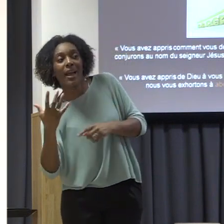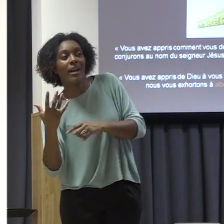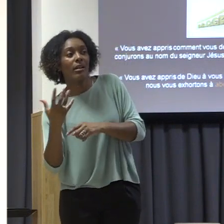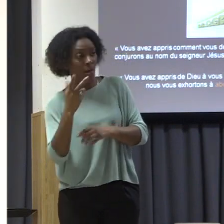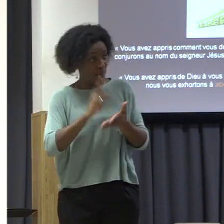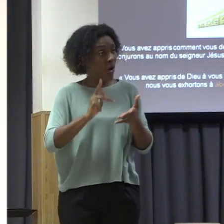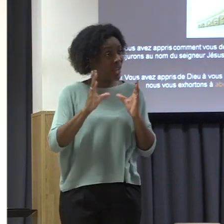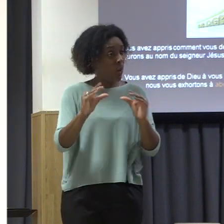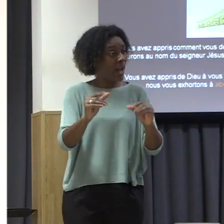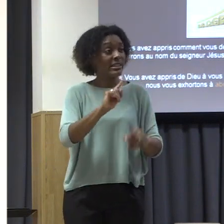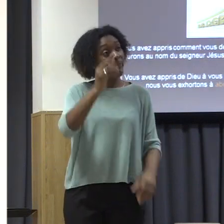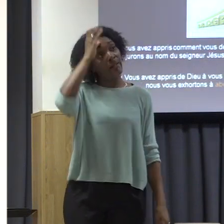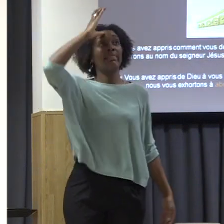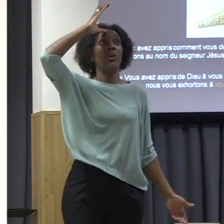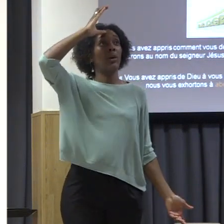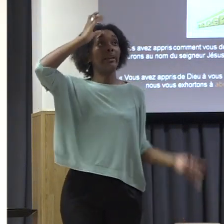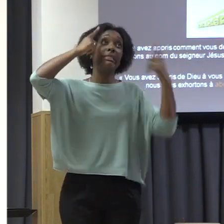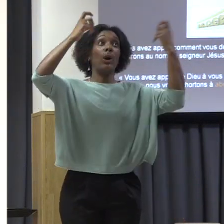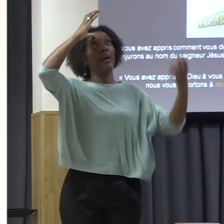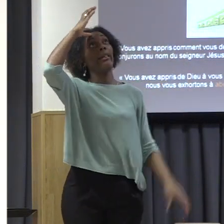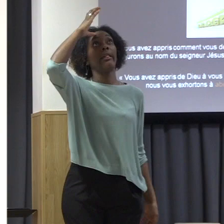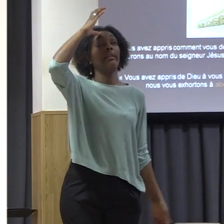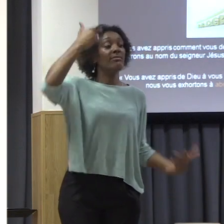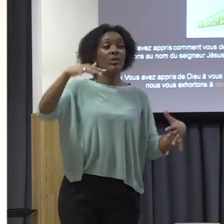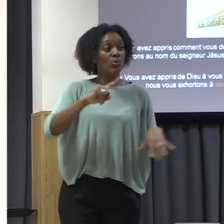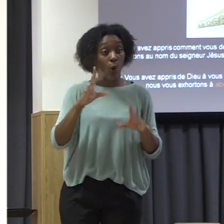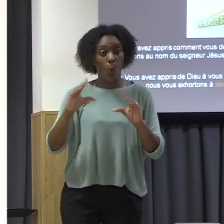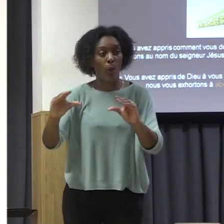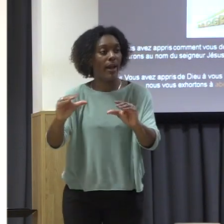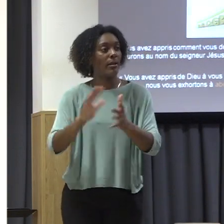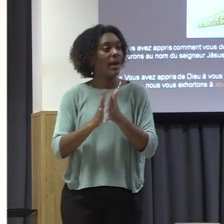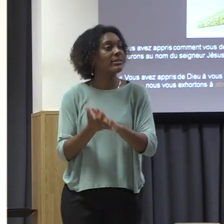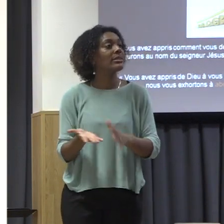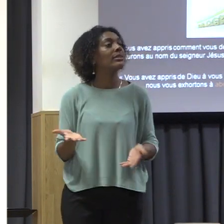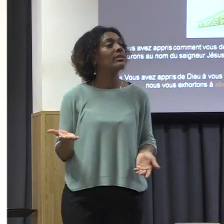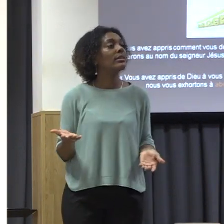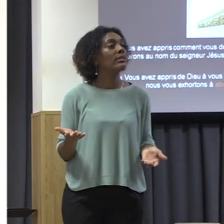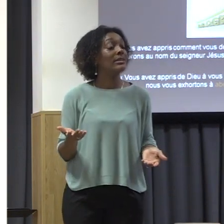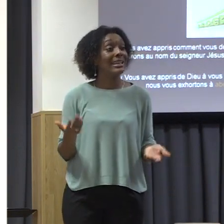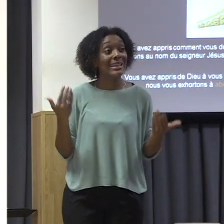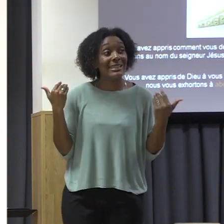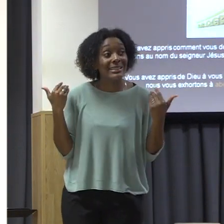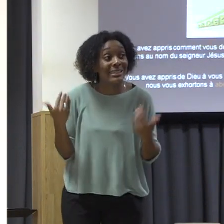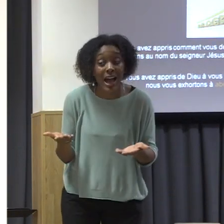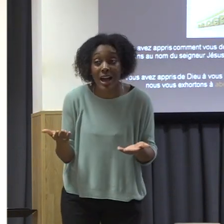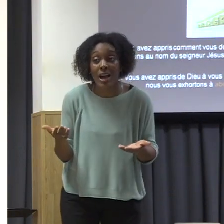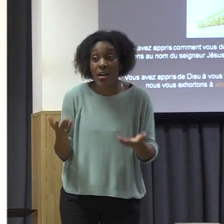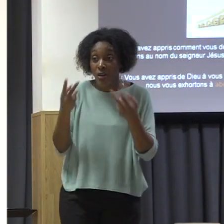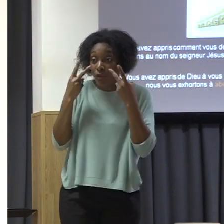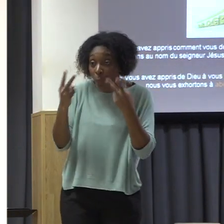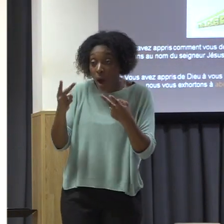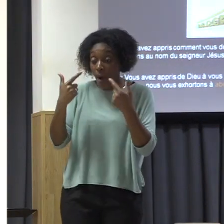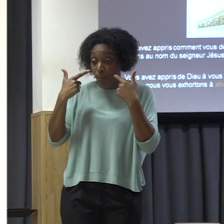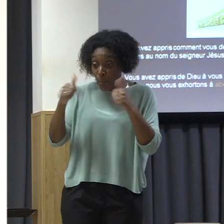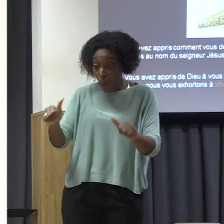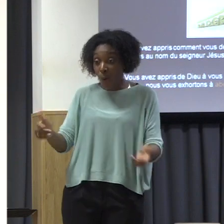concret. Et lorsque Paul dit de ces chrétiens qu'ils manifestent, pour ce qui concerne l'amour fraternel, c'est ce